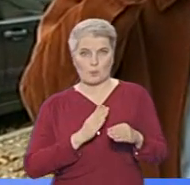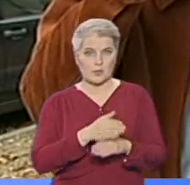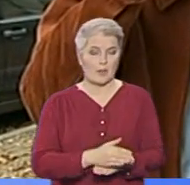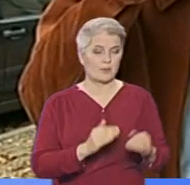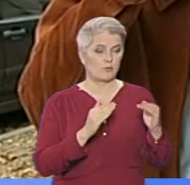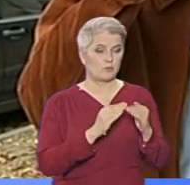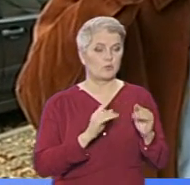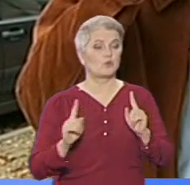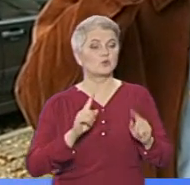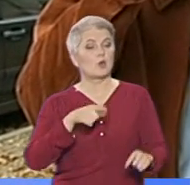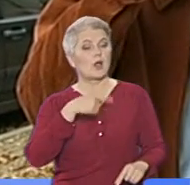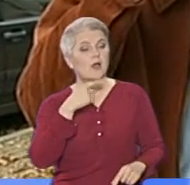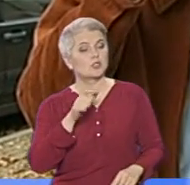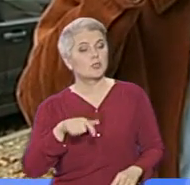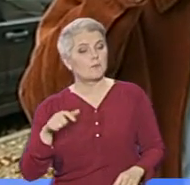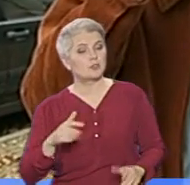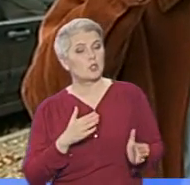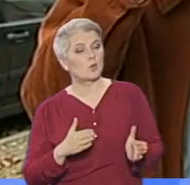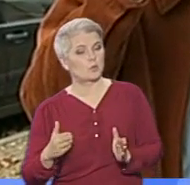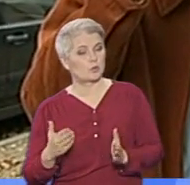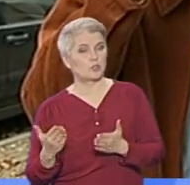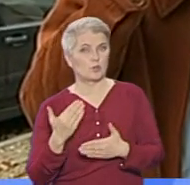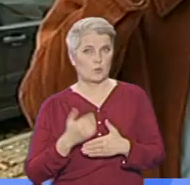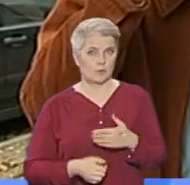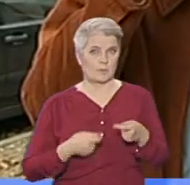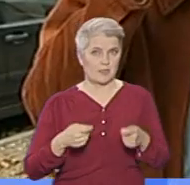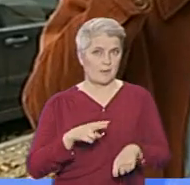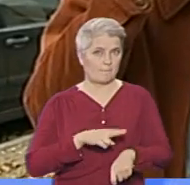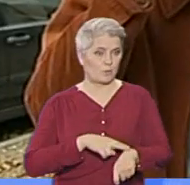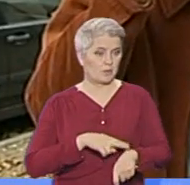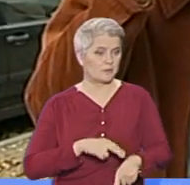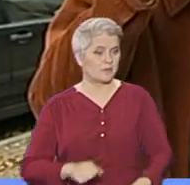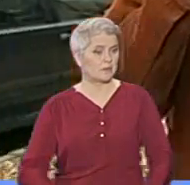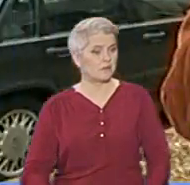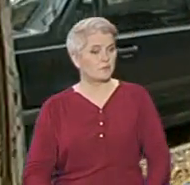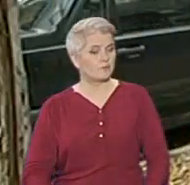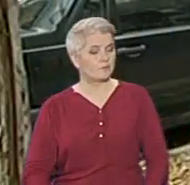самі мешканці гуртожитку, чи працює на місці поліція?